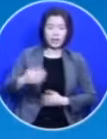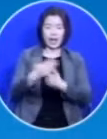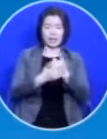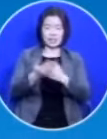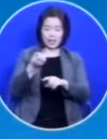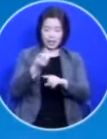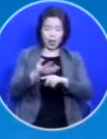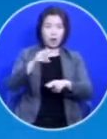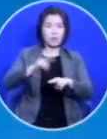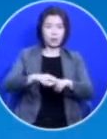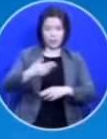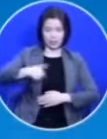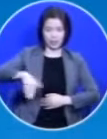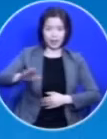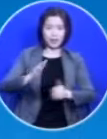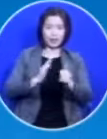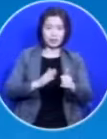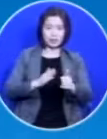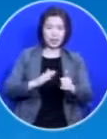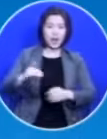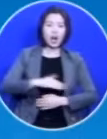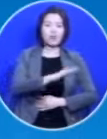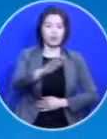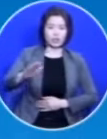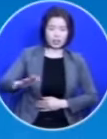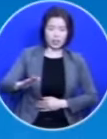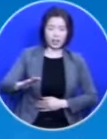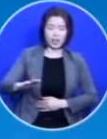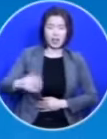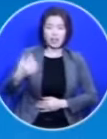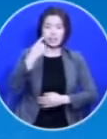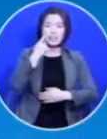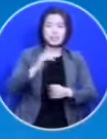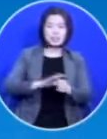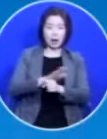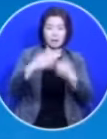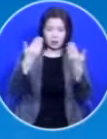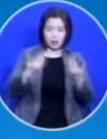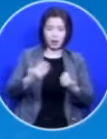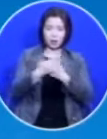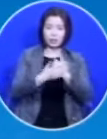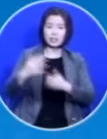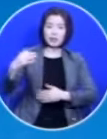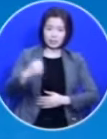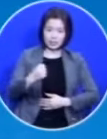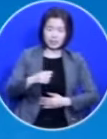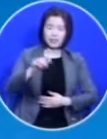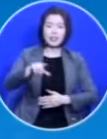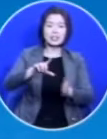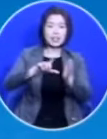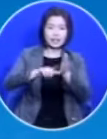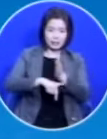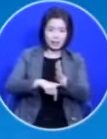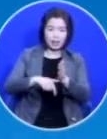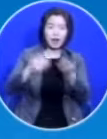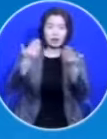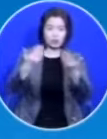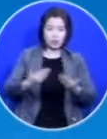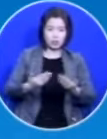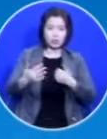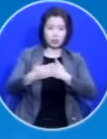나아갑시다 그리하여 우리가 자비를 받고 은혜를 입어서 제때 주신 도움을